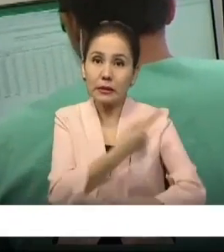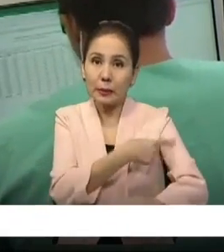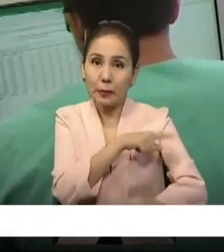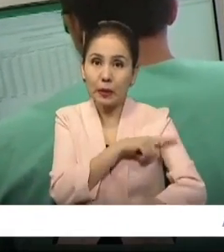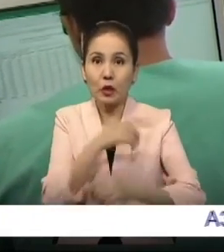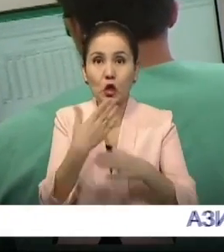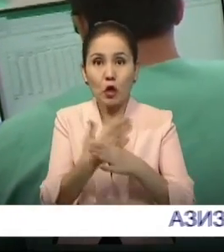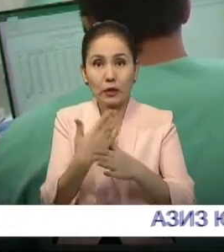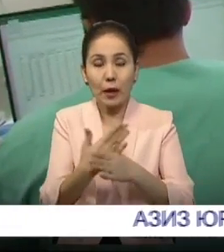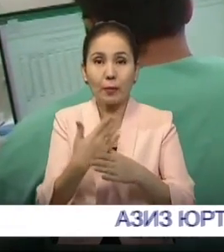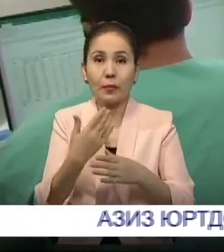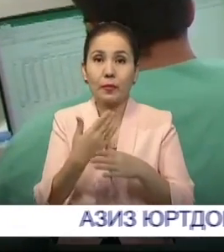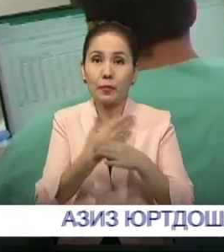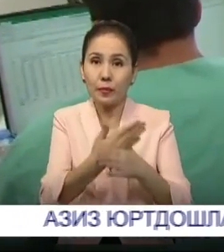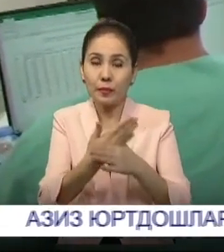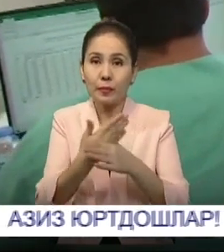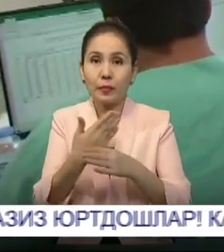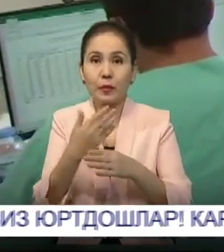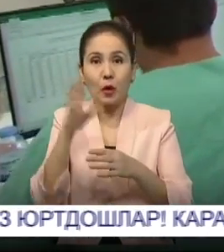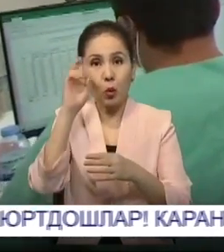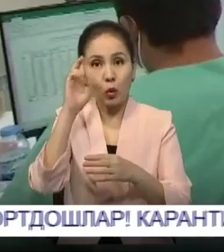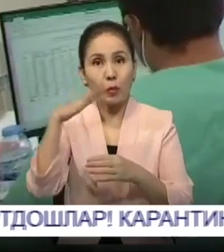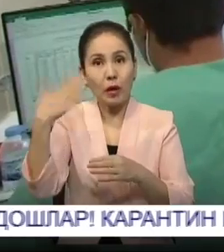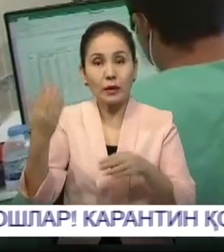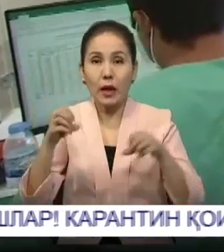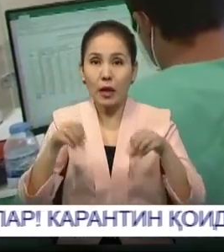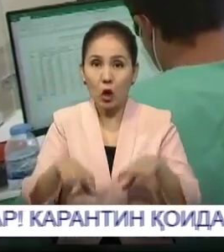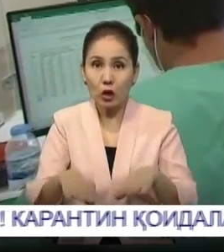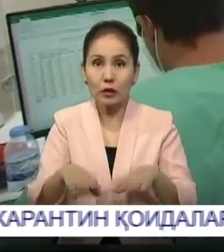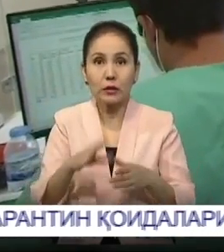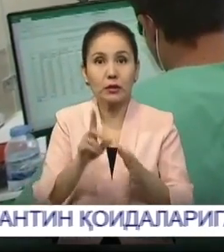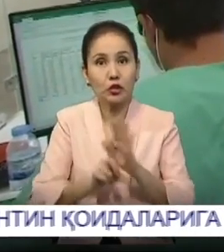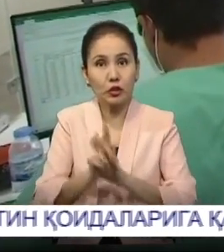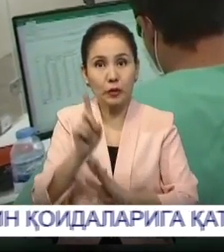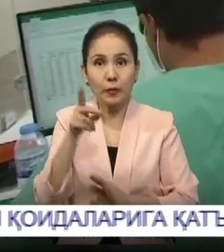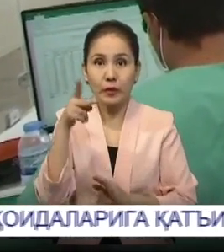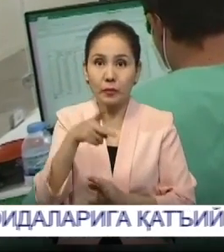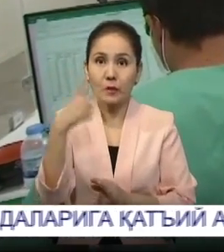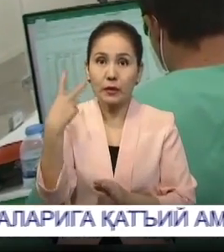bilan keng qamrab olish chora-tadbirlari to'g'risidagi hukumat qarori chiqdi va